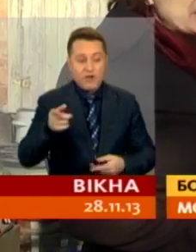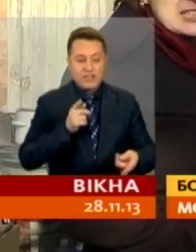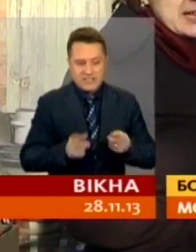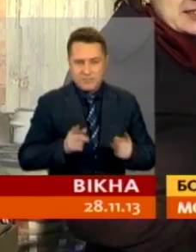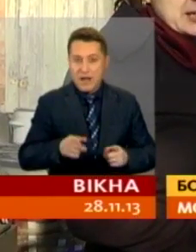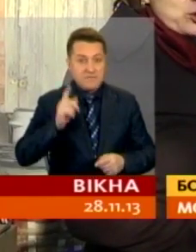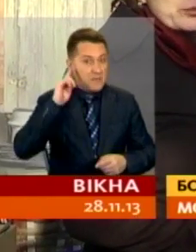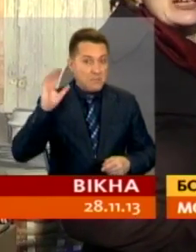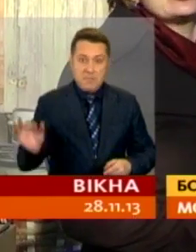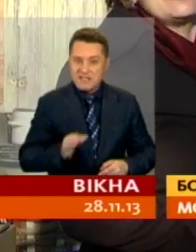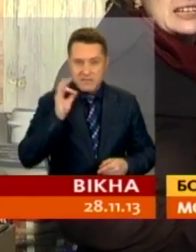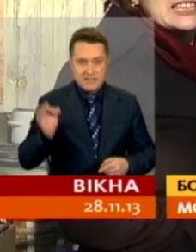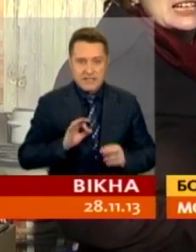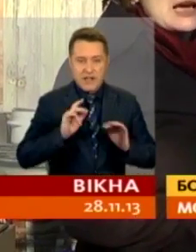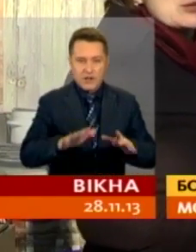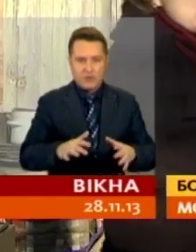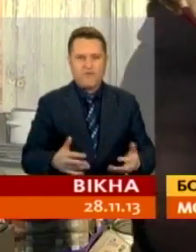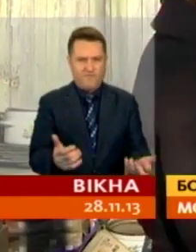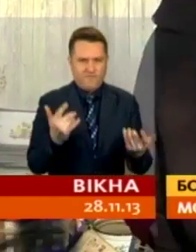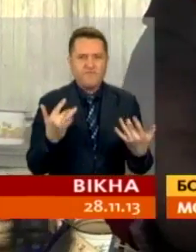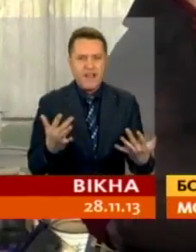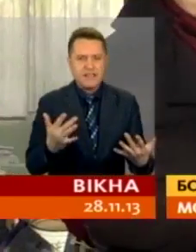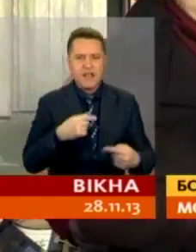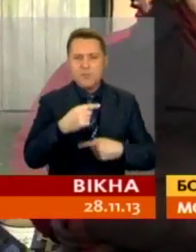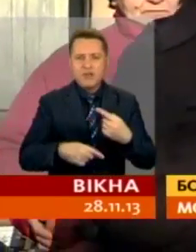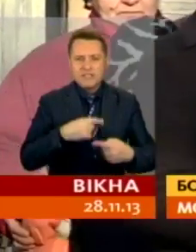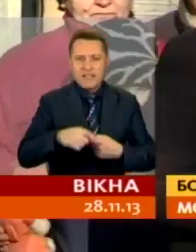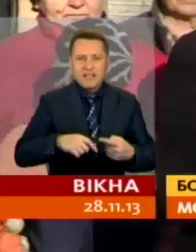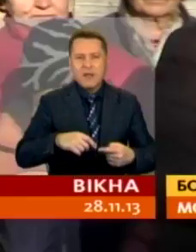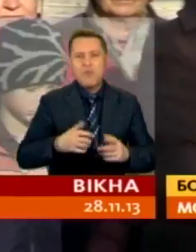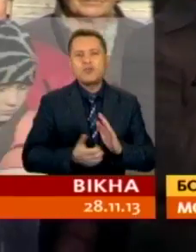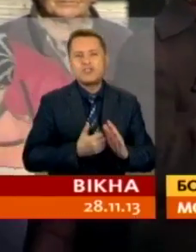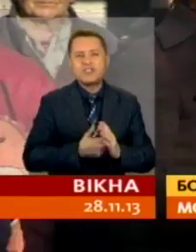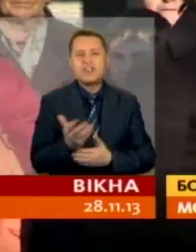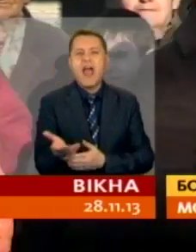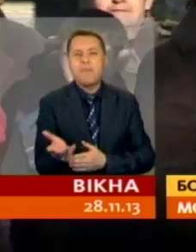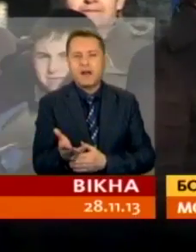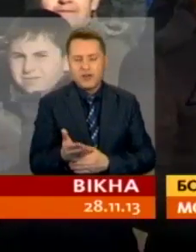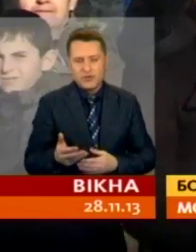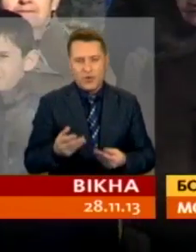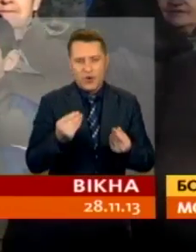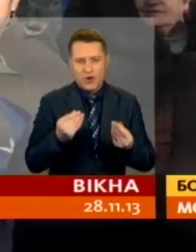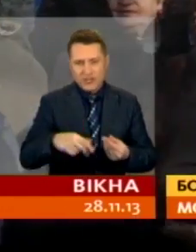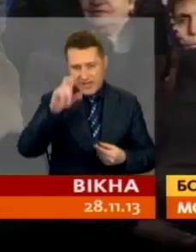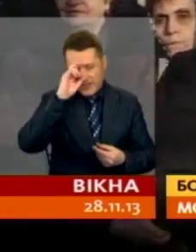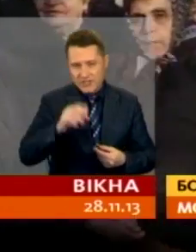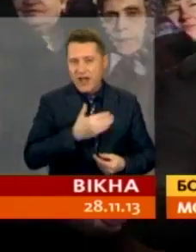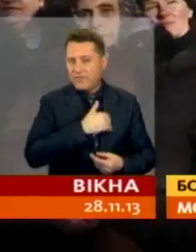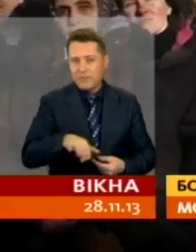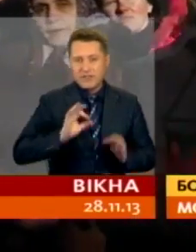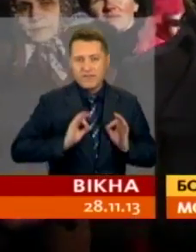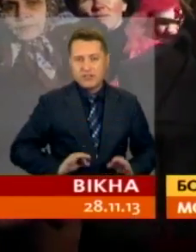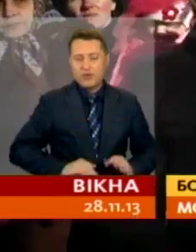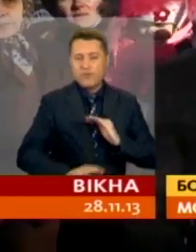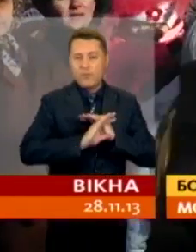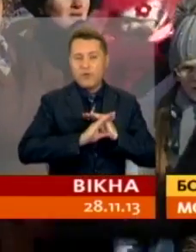на безпрецедентний крок, бо кинули виклик постійному жебранню грошей у держави, небажанню чиновників допомагати, а головне